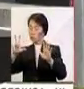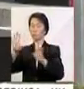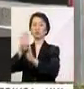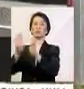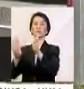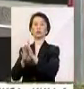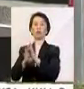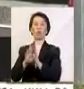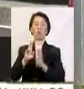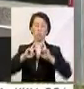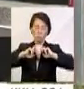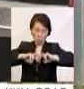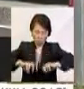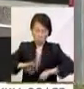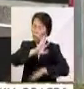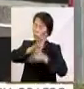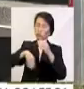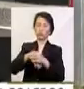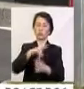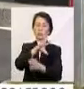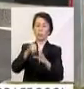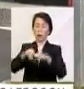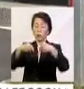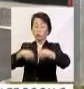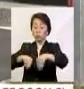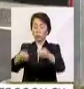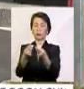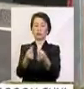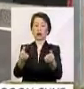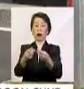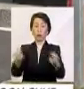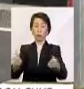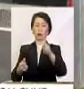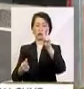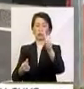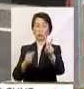RM5.63 bilion disiasat dan semuanya membabitkan penjualan tanah seluas